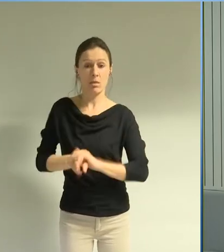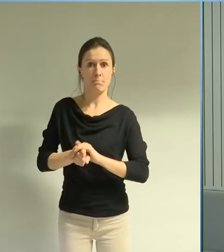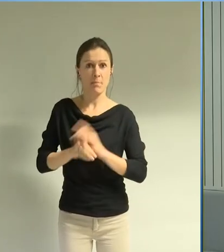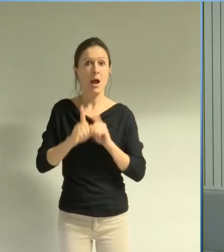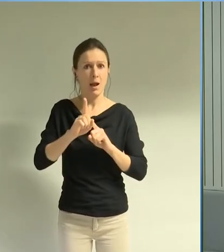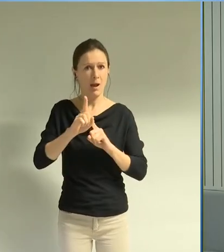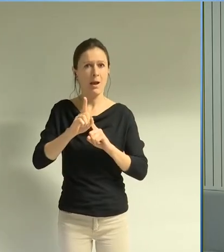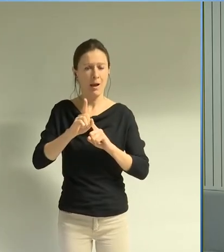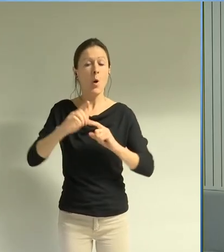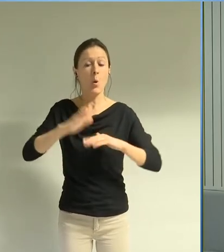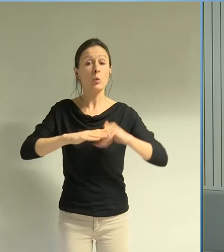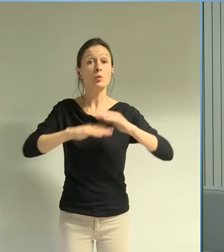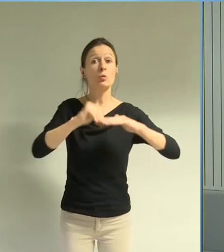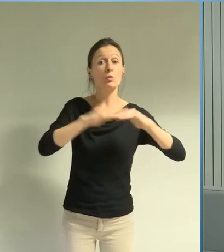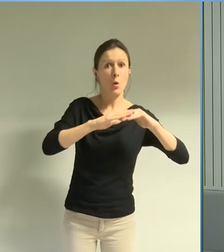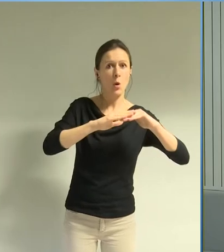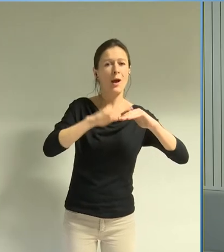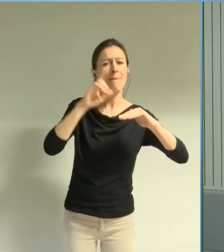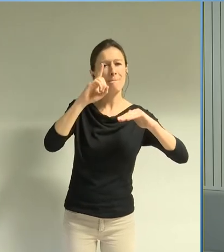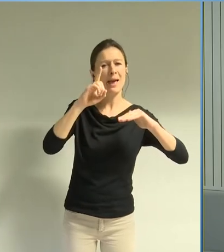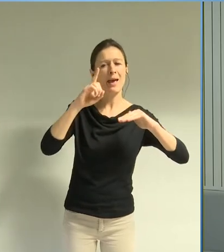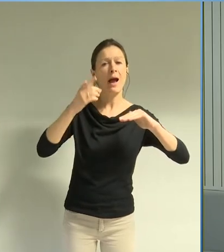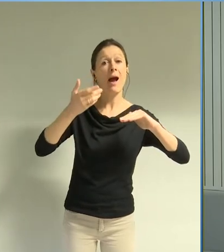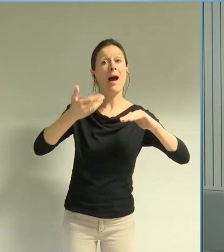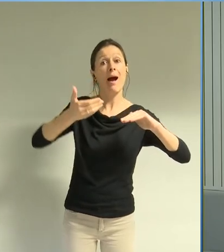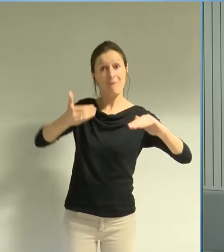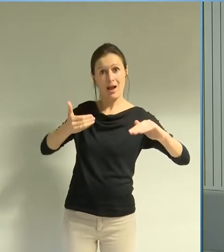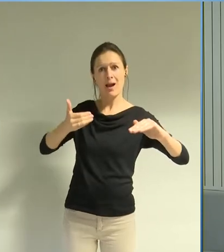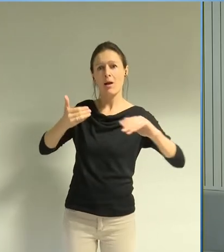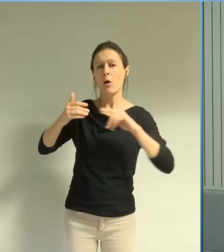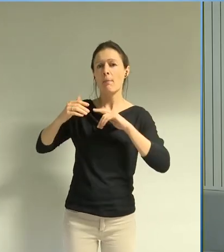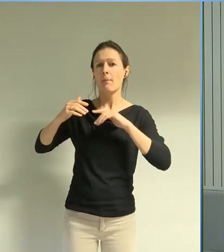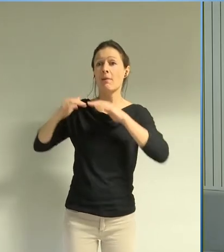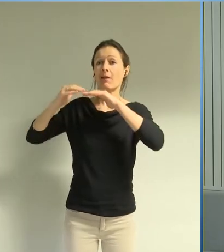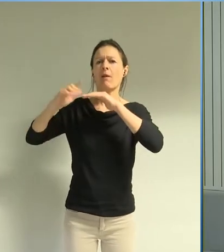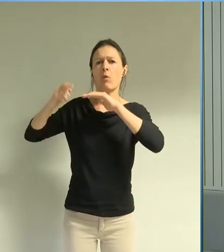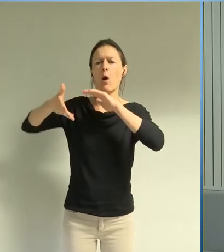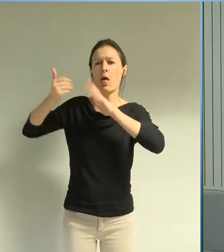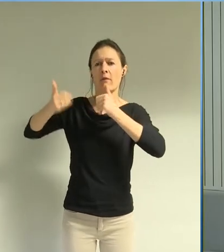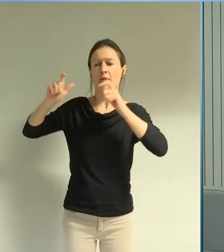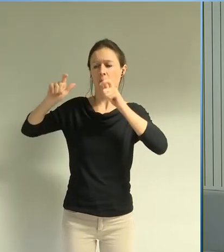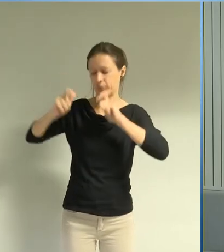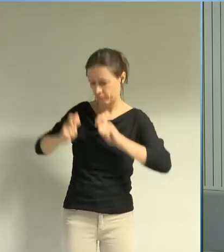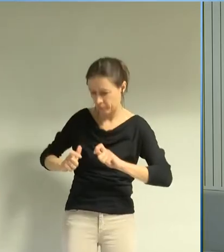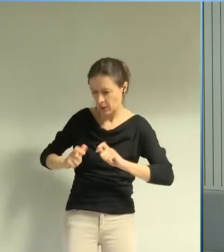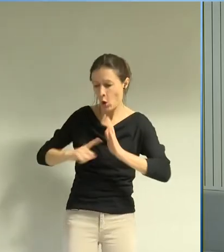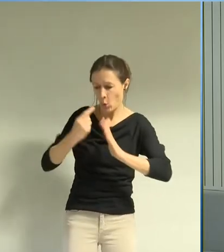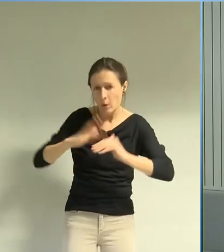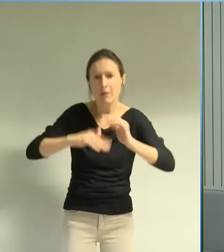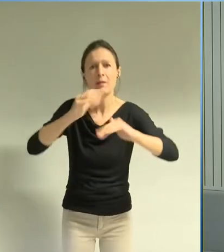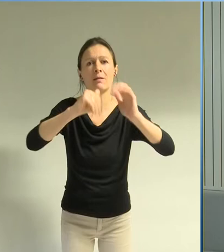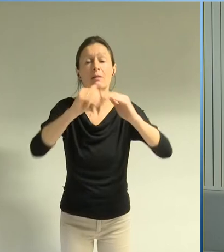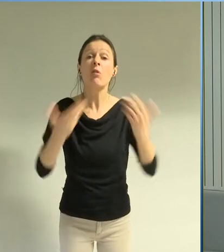déconstruction du modèle de notre société au-delà du fait de nous donner un cours de cuisine sur le donne est